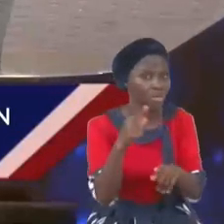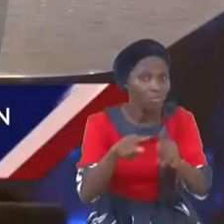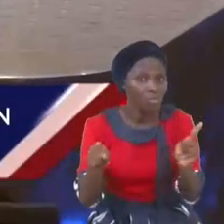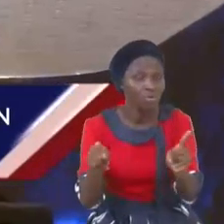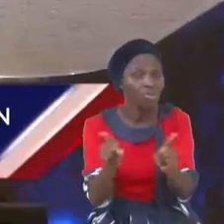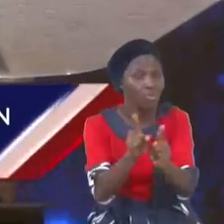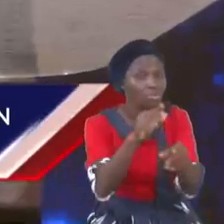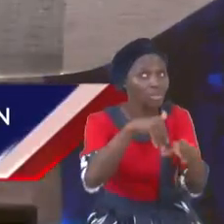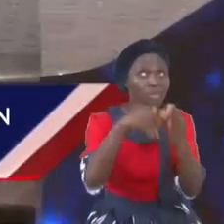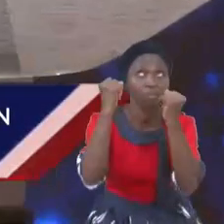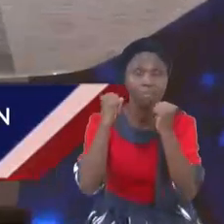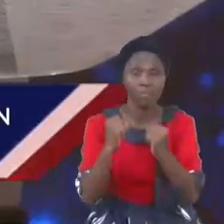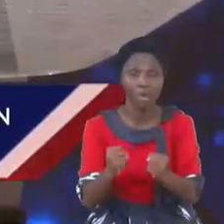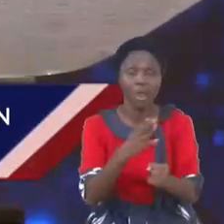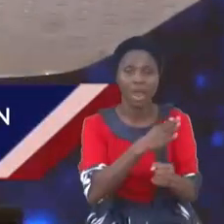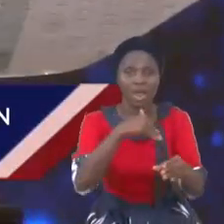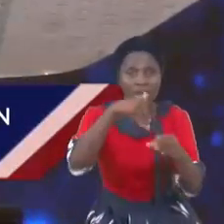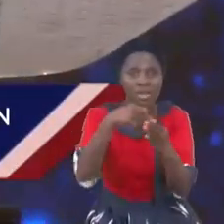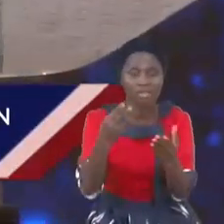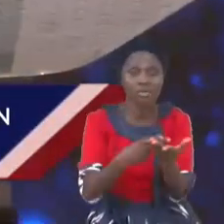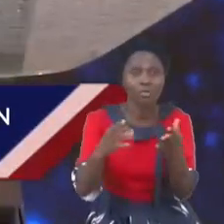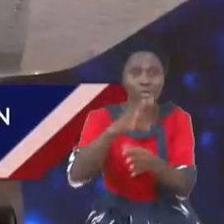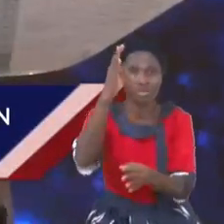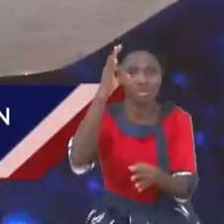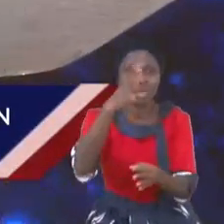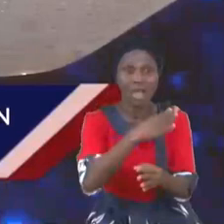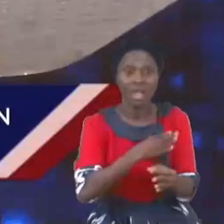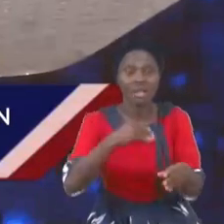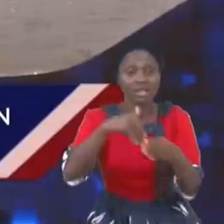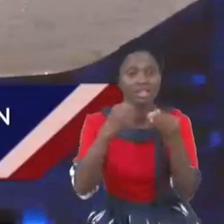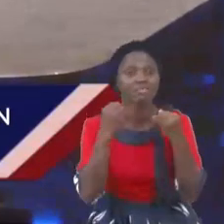1 Thessaloniciens 1, 5. Notre évangile ne